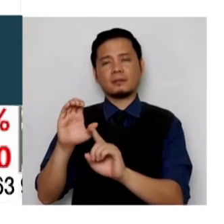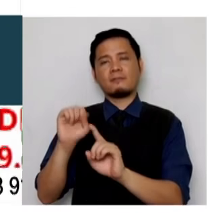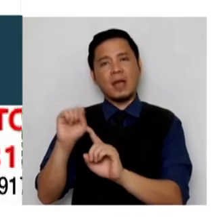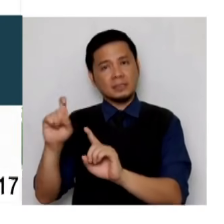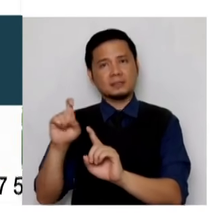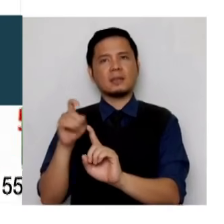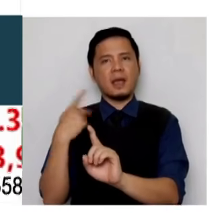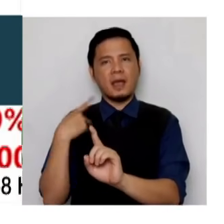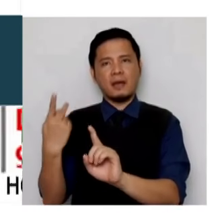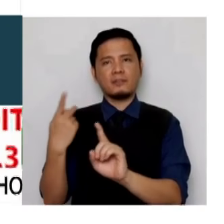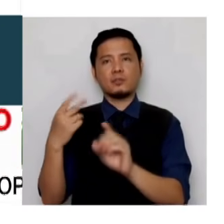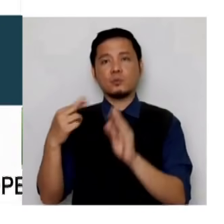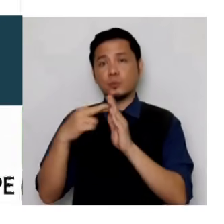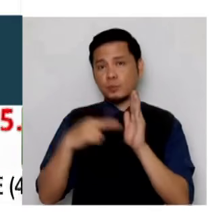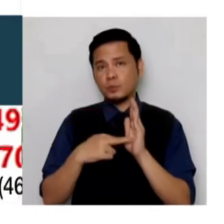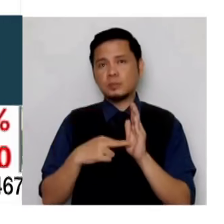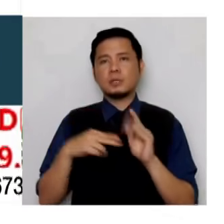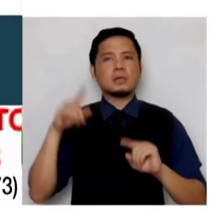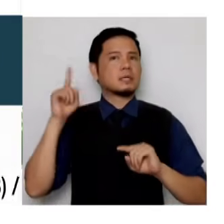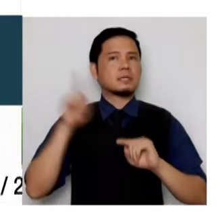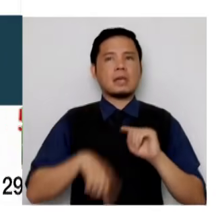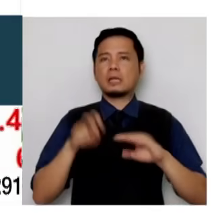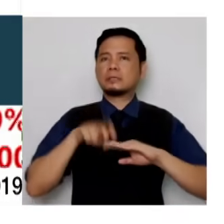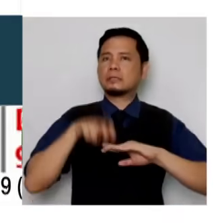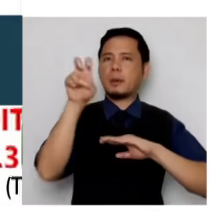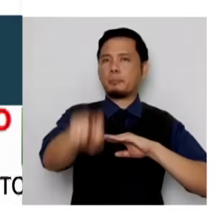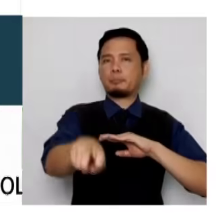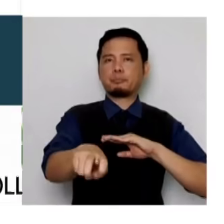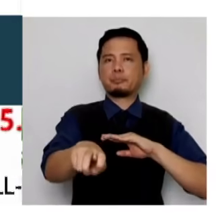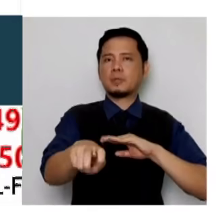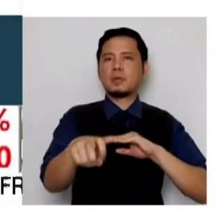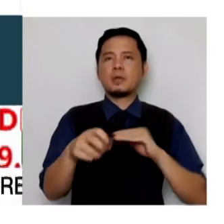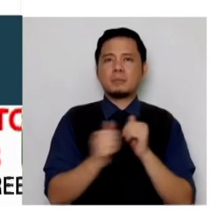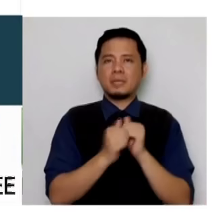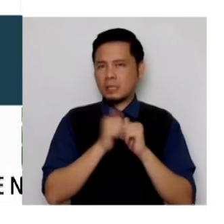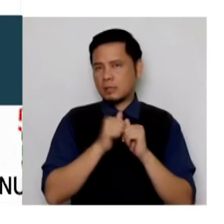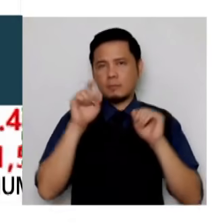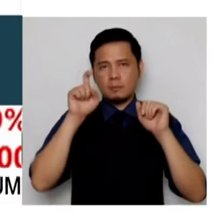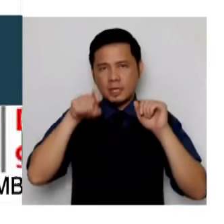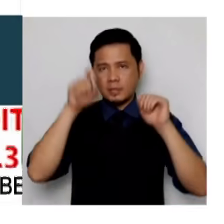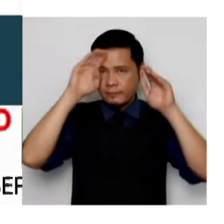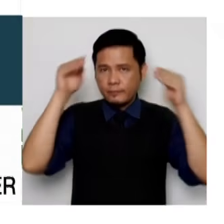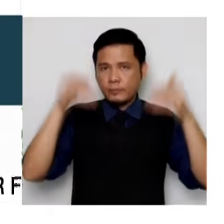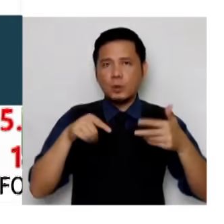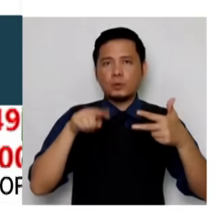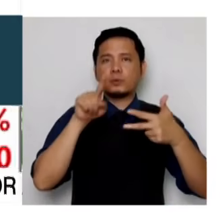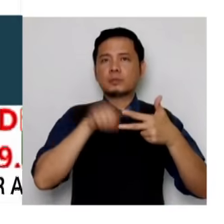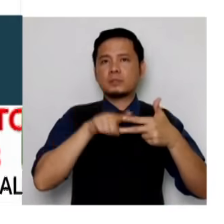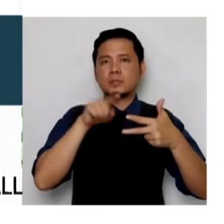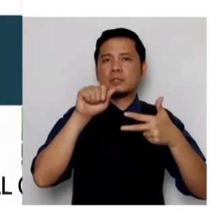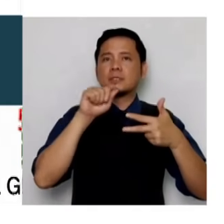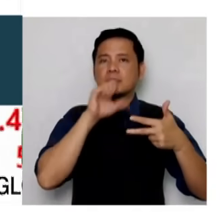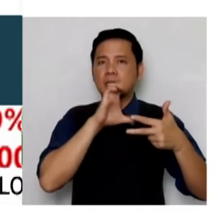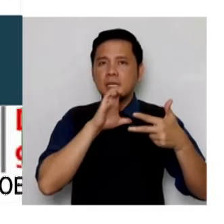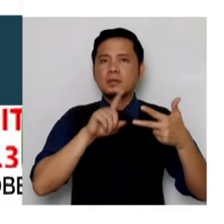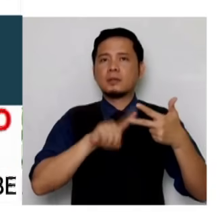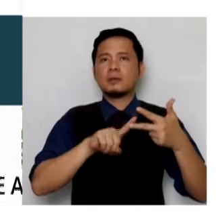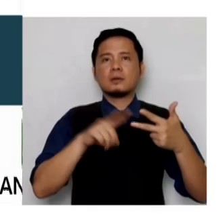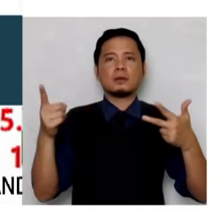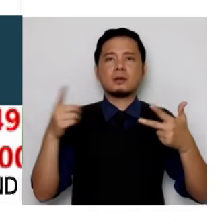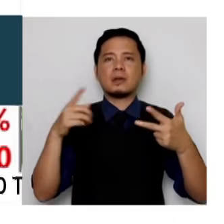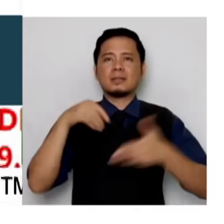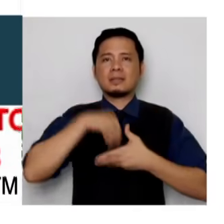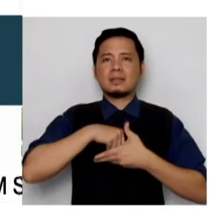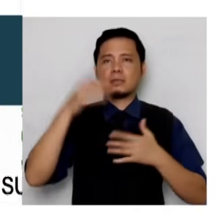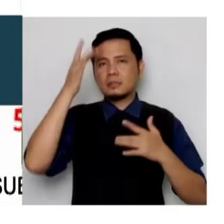talaga pwedeng ibakuna yan sa hindi senior citizen at hindi persons with comorbidity. So baka